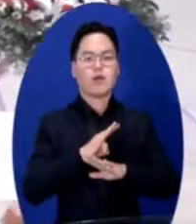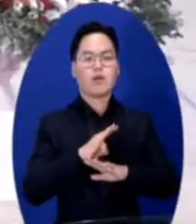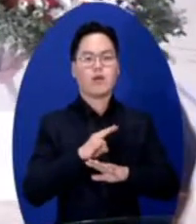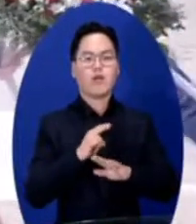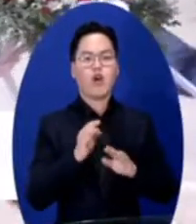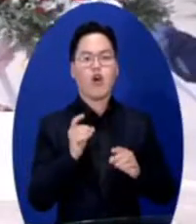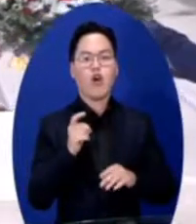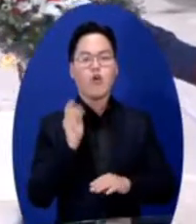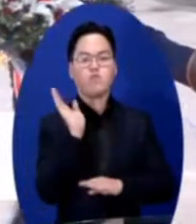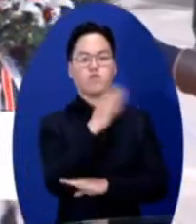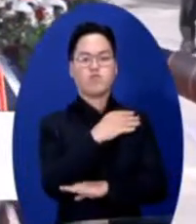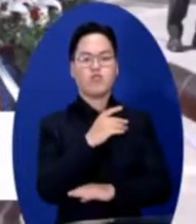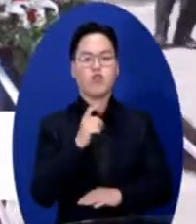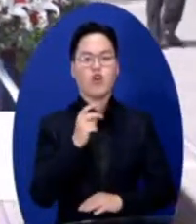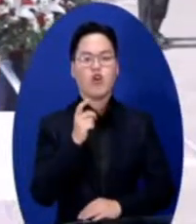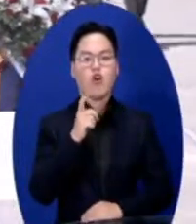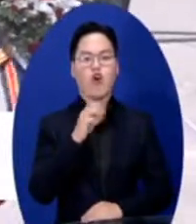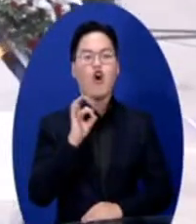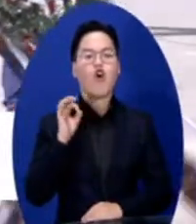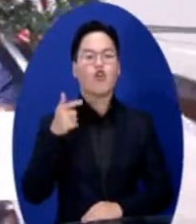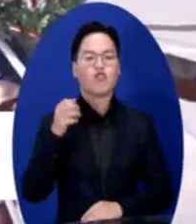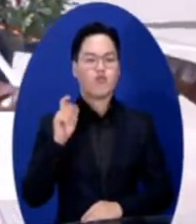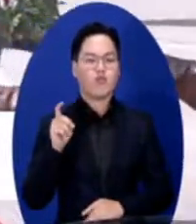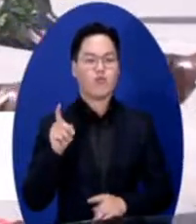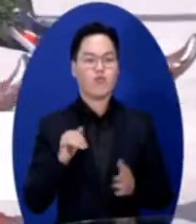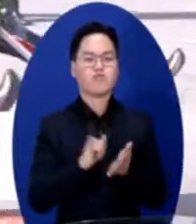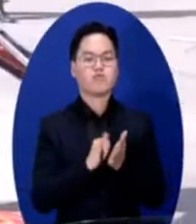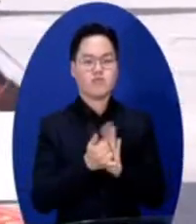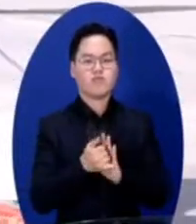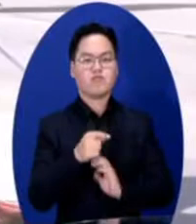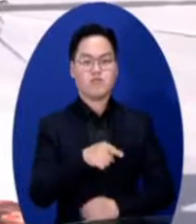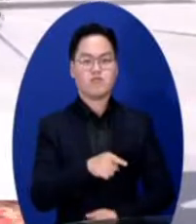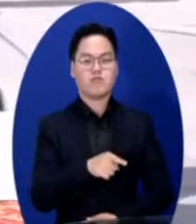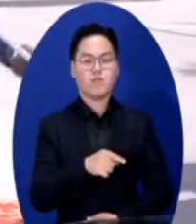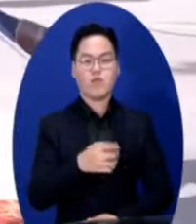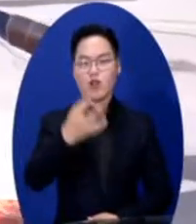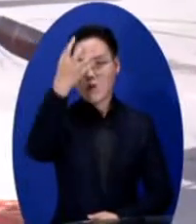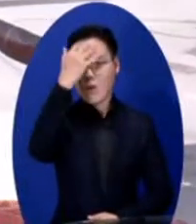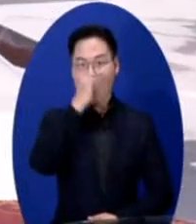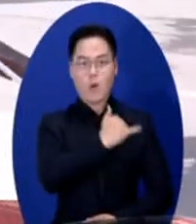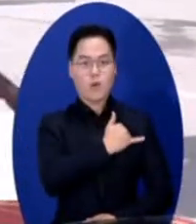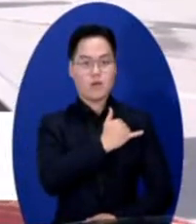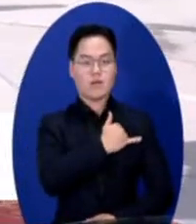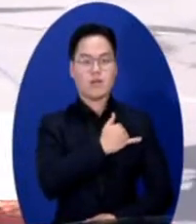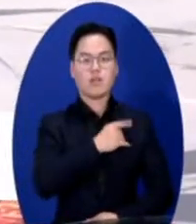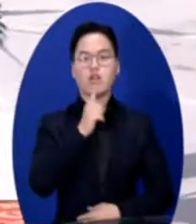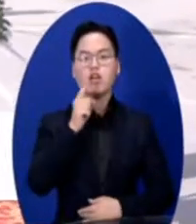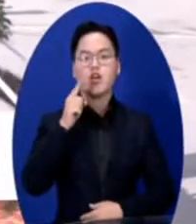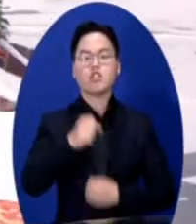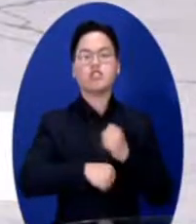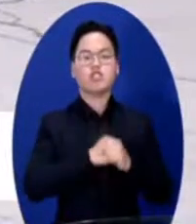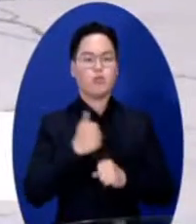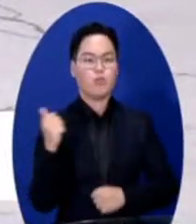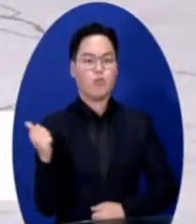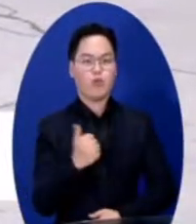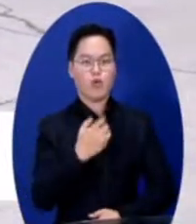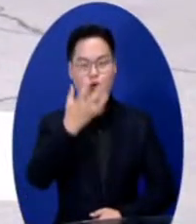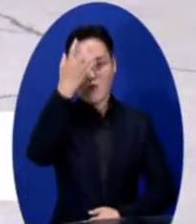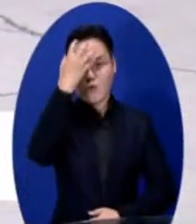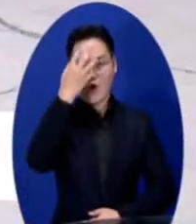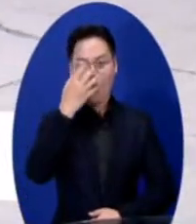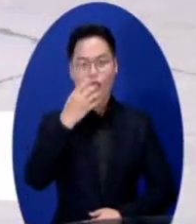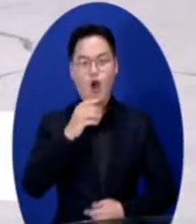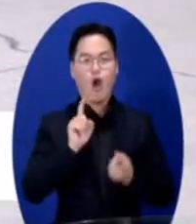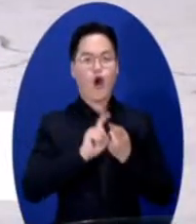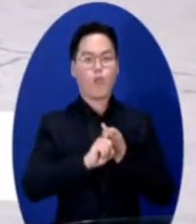заагдаж цөлөгдөх торгуулахаас эхлээд бусад шийтгэлийг хүлээж байсан юм. За ингээд төр засгийн одоо удирдлагуудын хувьд жил болгон одоо улс төрийн хил